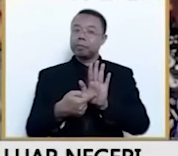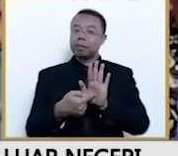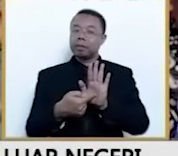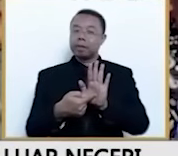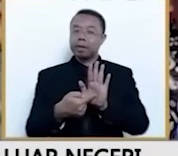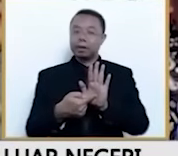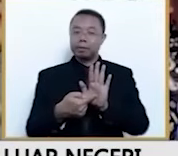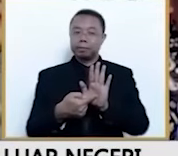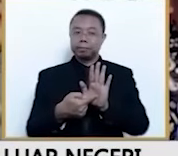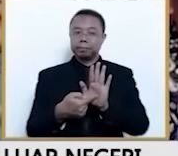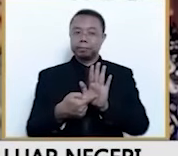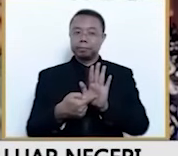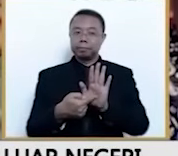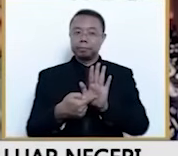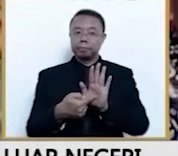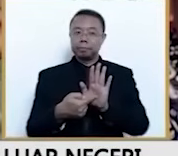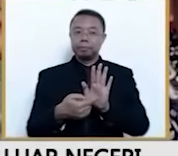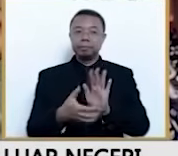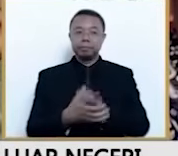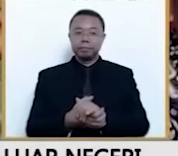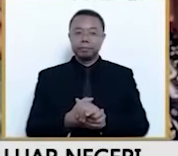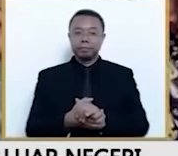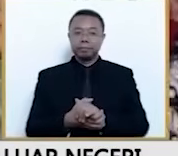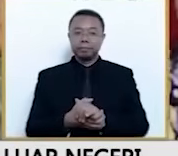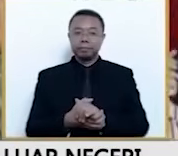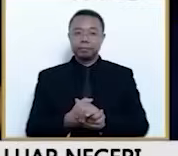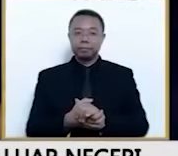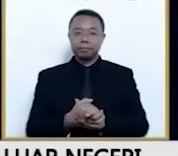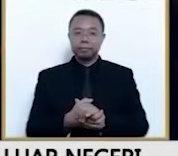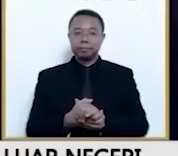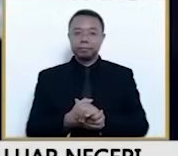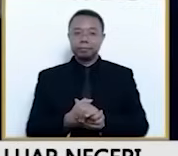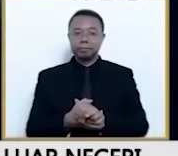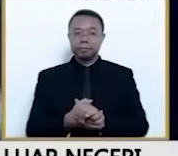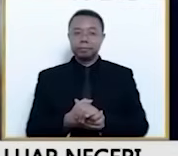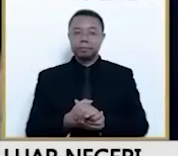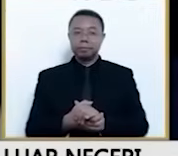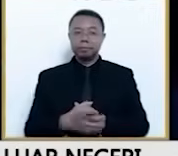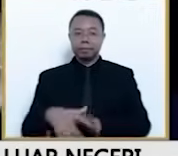kepada para hadirin dan juga tentunya kepada moderator.